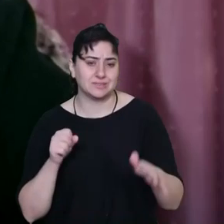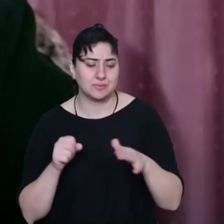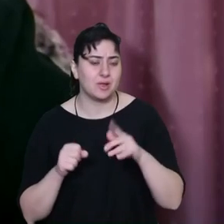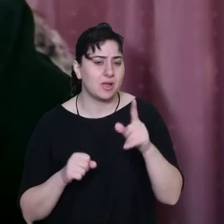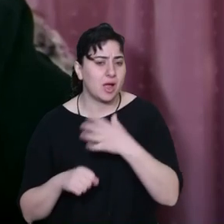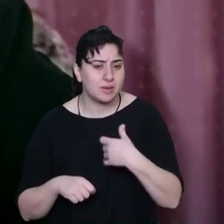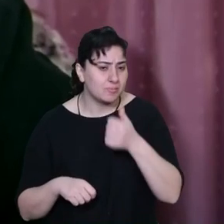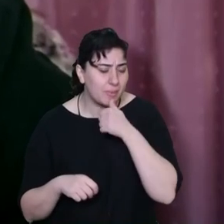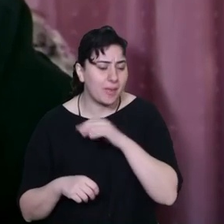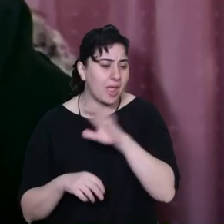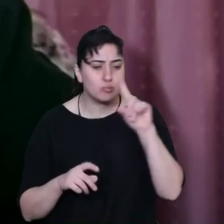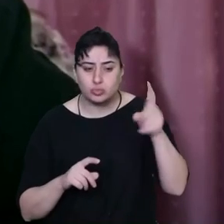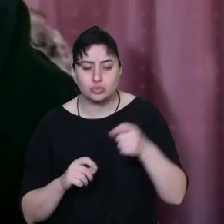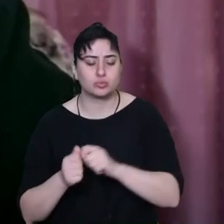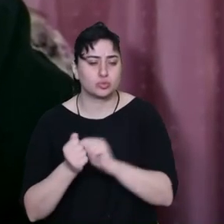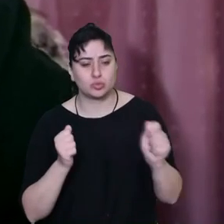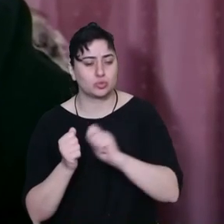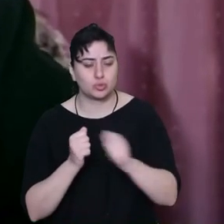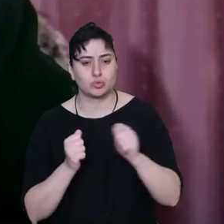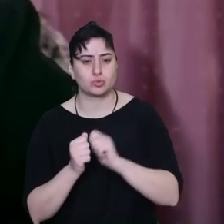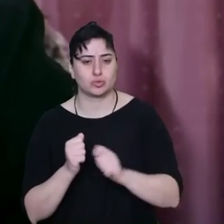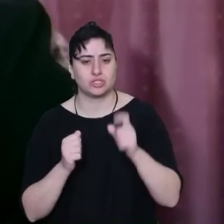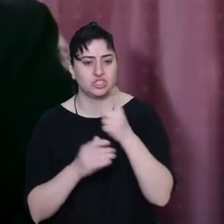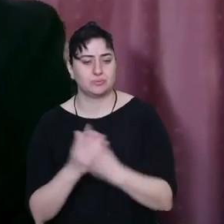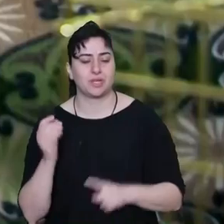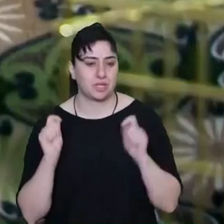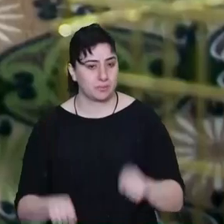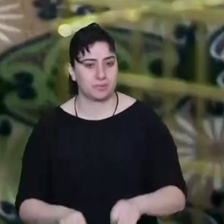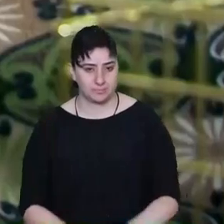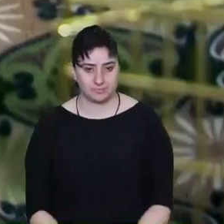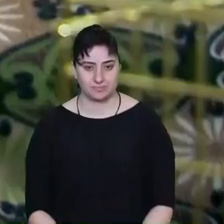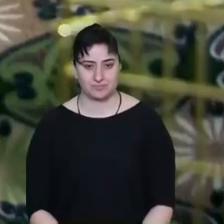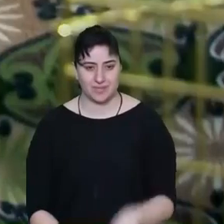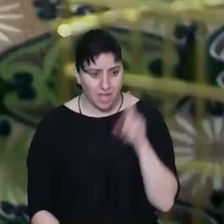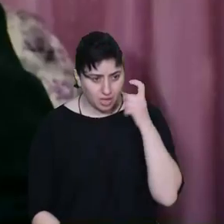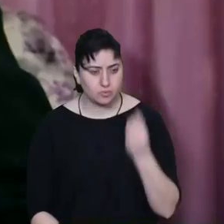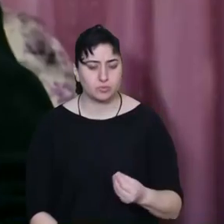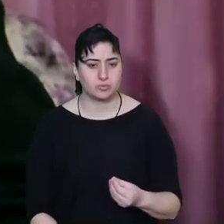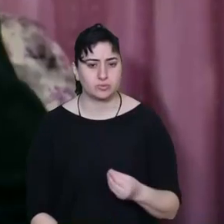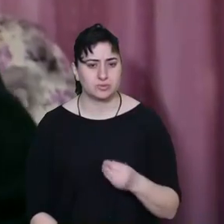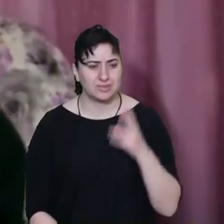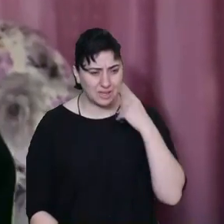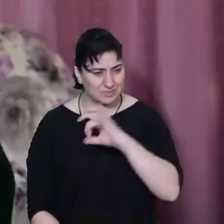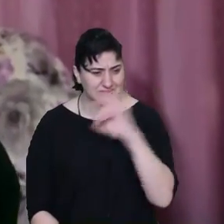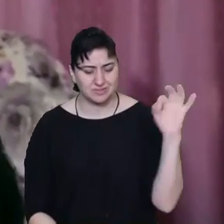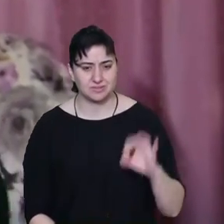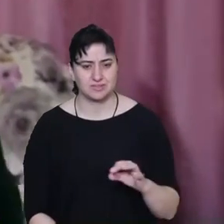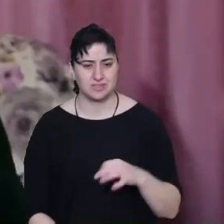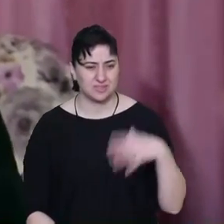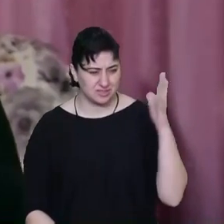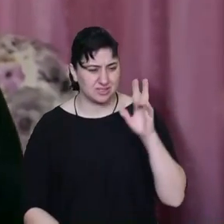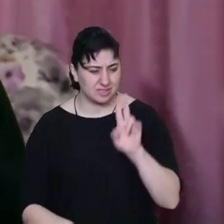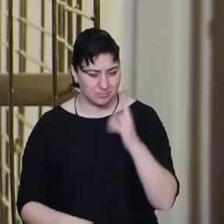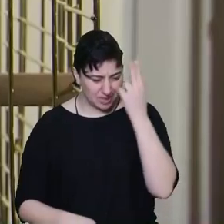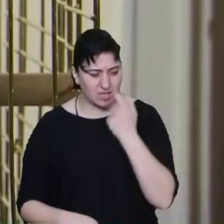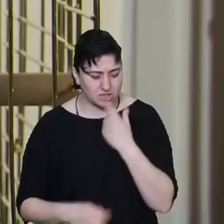ananı babanı bulur, tüylerini hepsini yolar, gözünün önünde çırılçıplak bırakırım babanı. Akıllı ol azıcık, terbiyesiz. 27